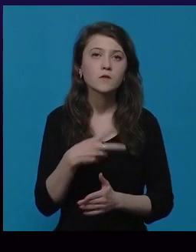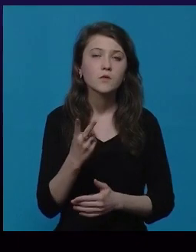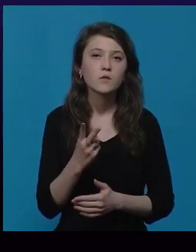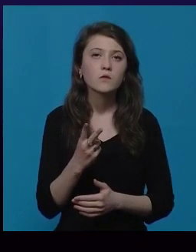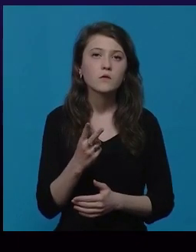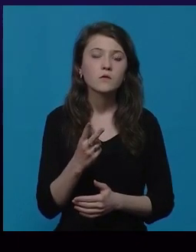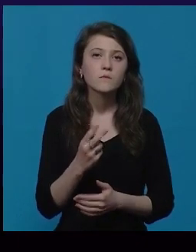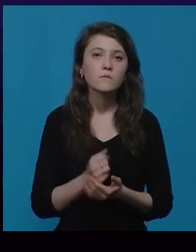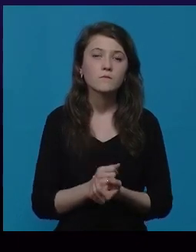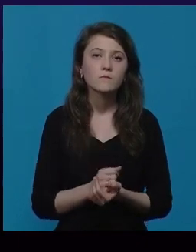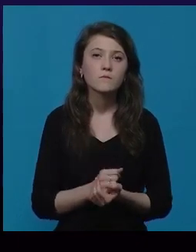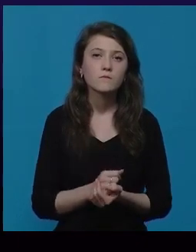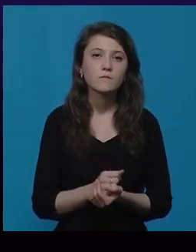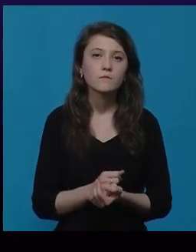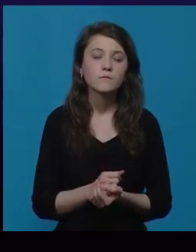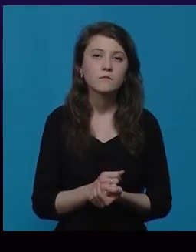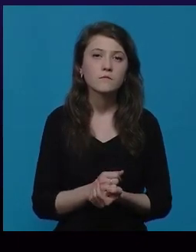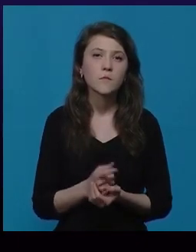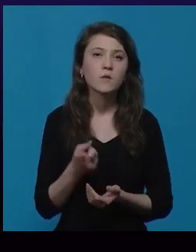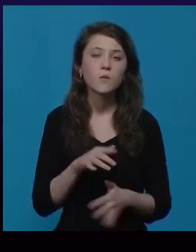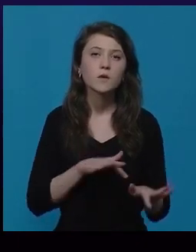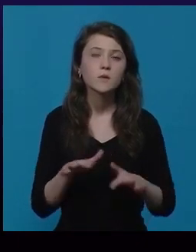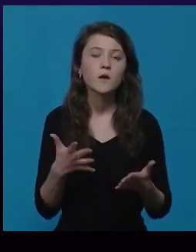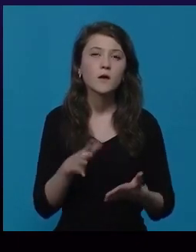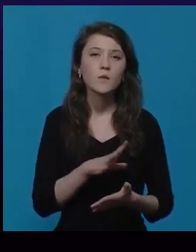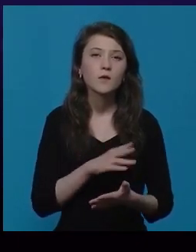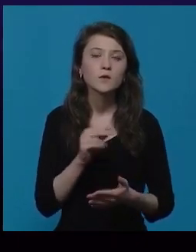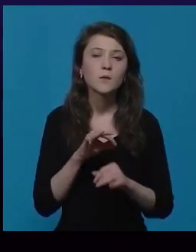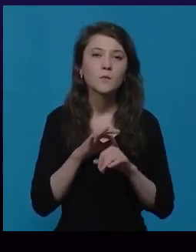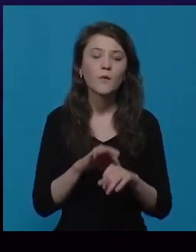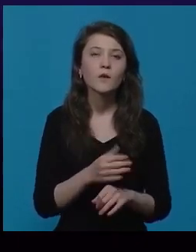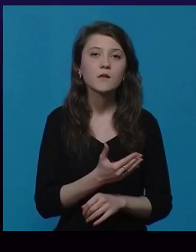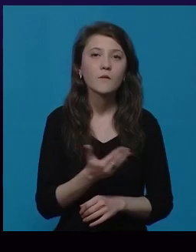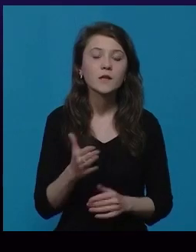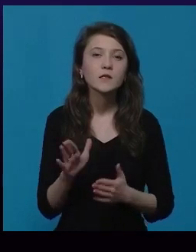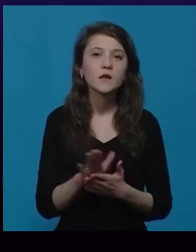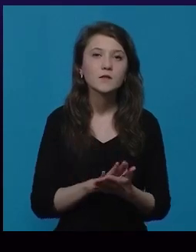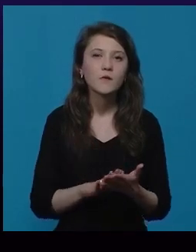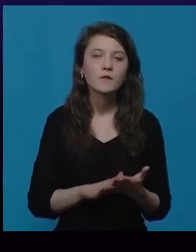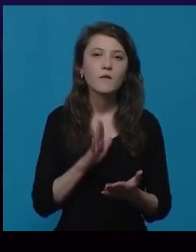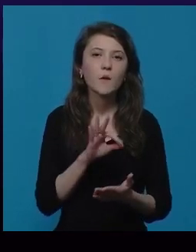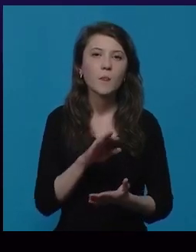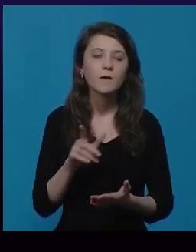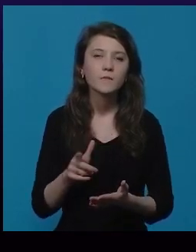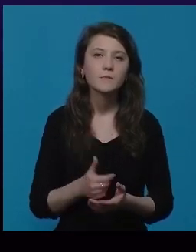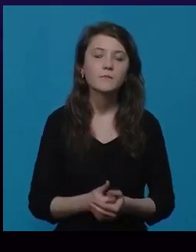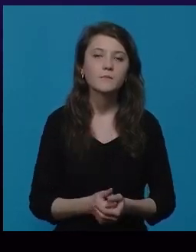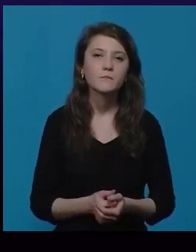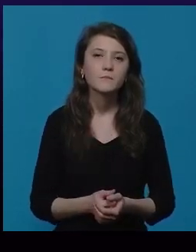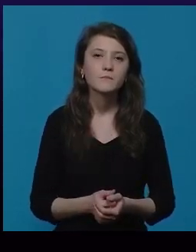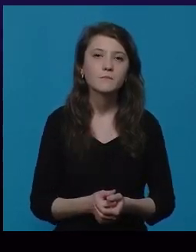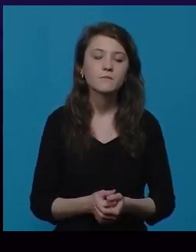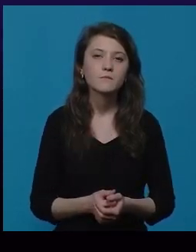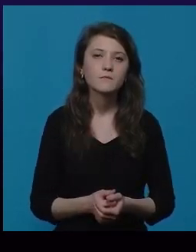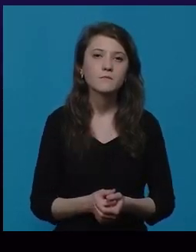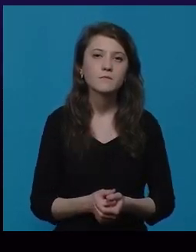все поки в тому режимі, як було. Чи проводите ви дезінфекцію в громадських місцях?